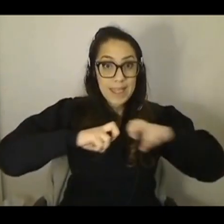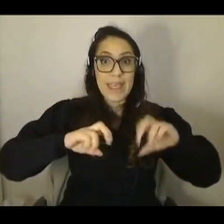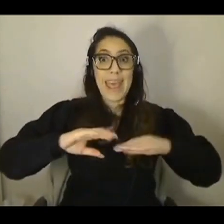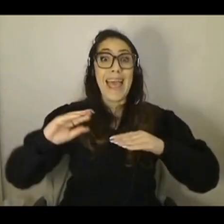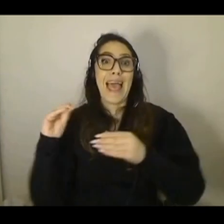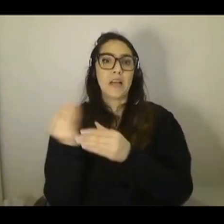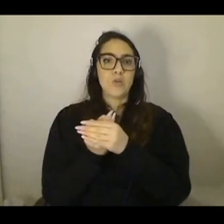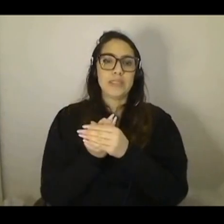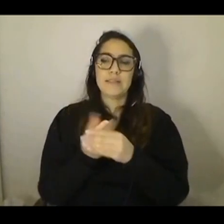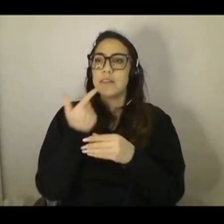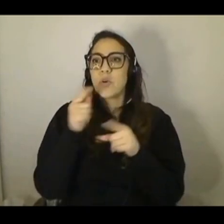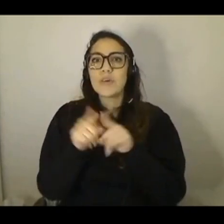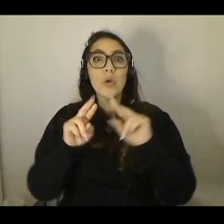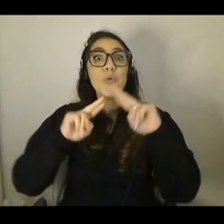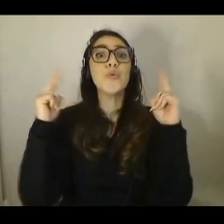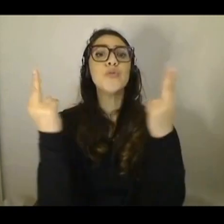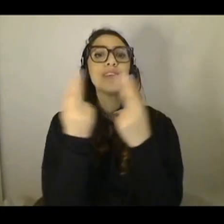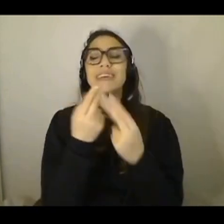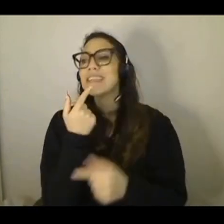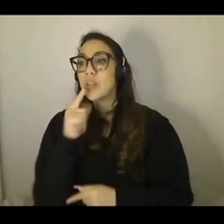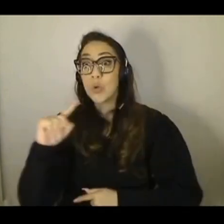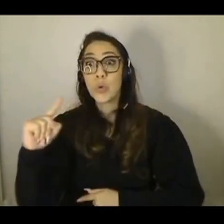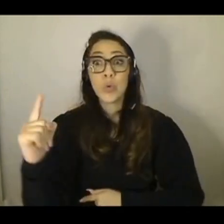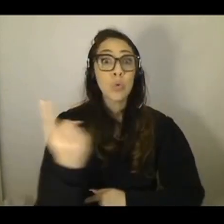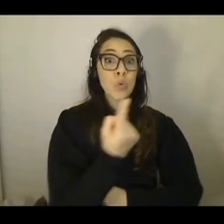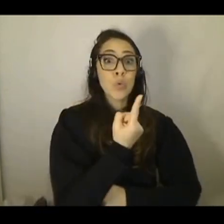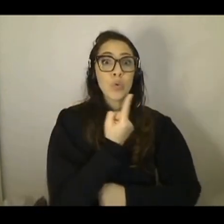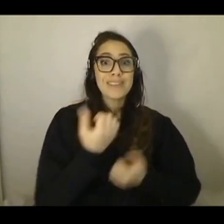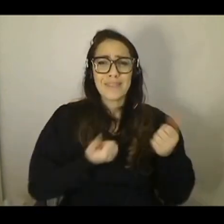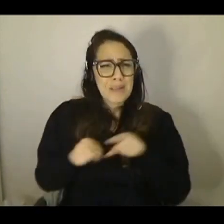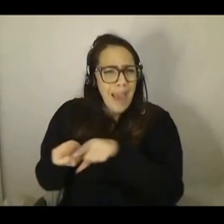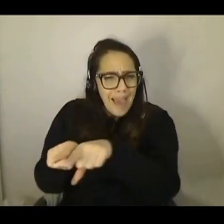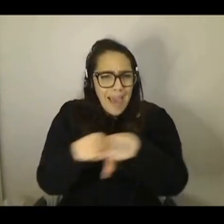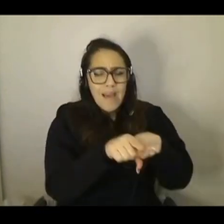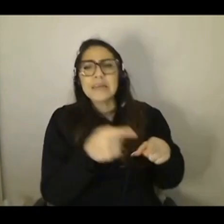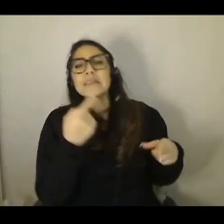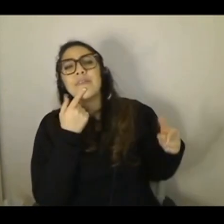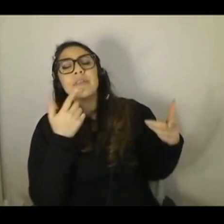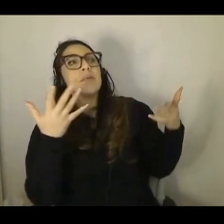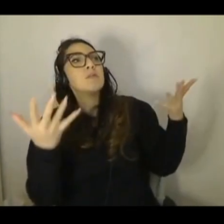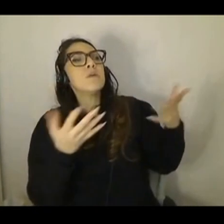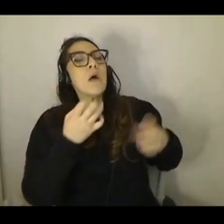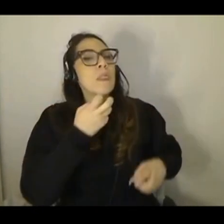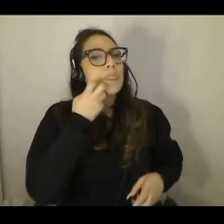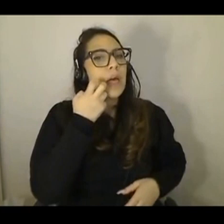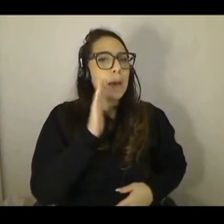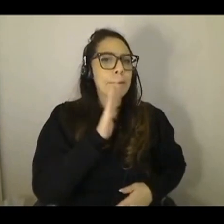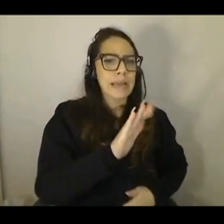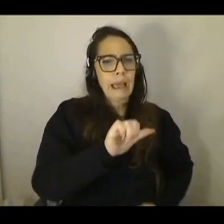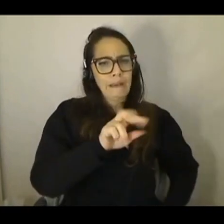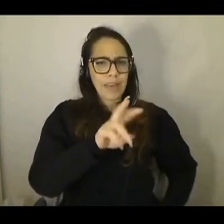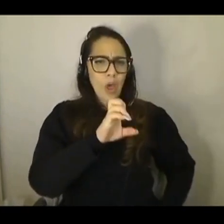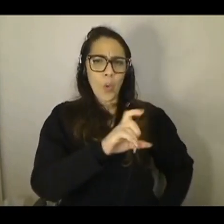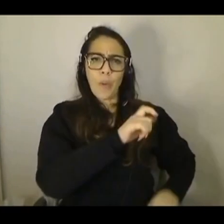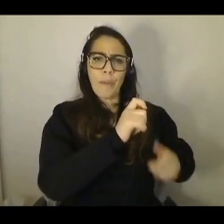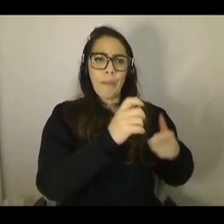universelle, en fait. Tous les services sont pareils, il n'y a pas de discrimination. Ce n'est pas parce qu'on n'est pas sur un train AVE, grande vitesse, RMF,